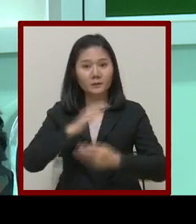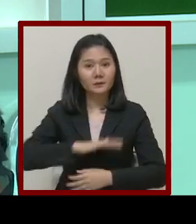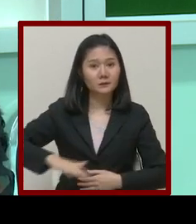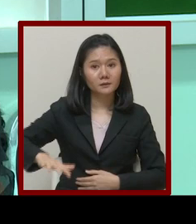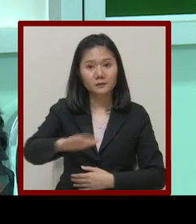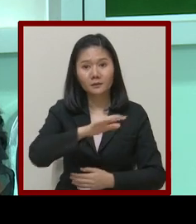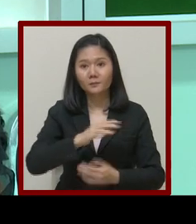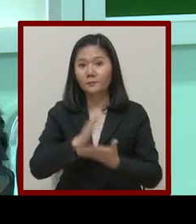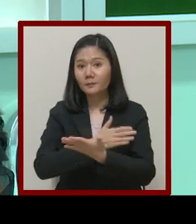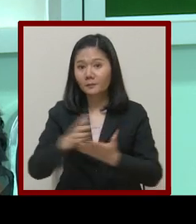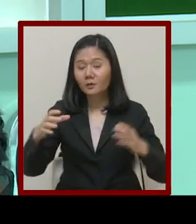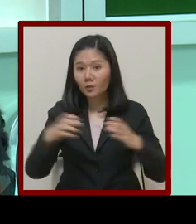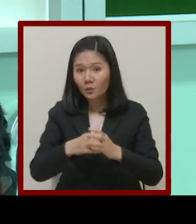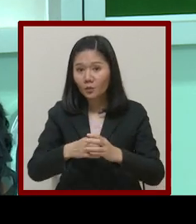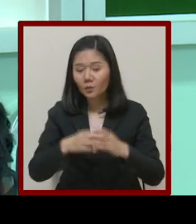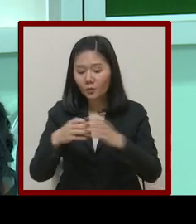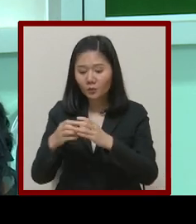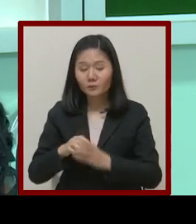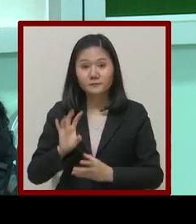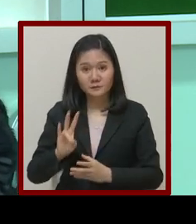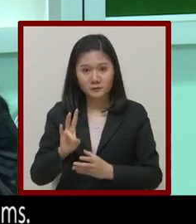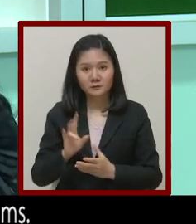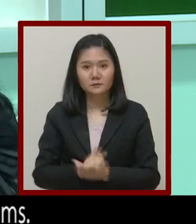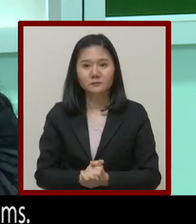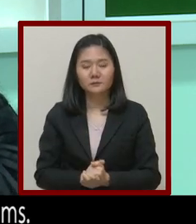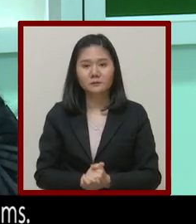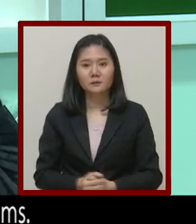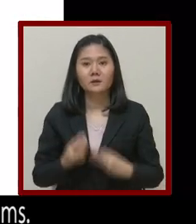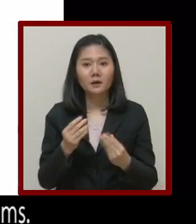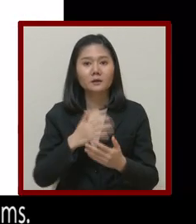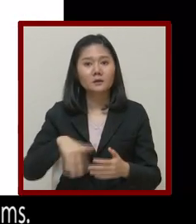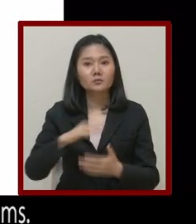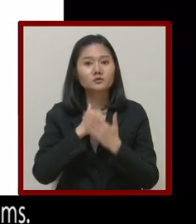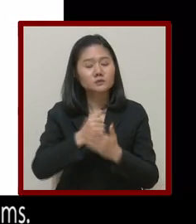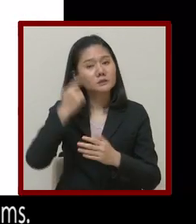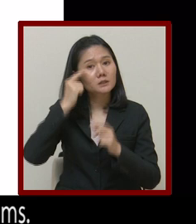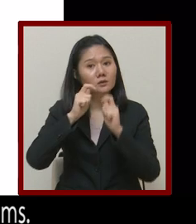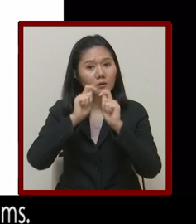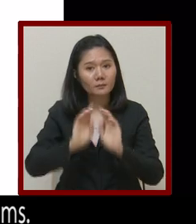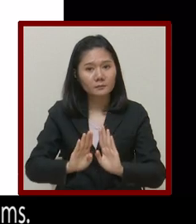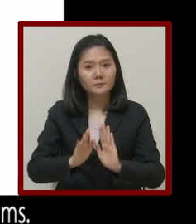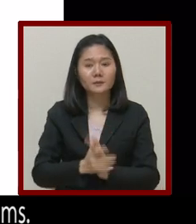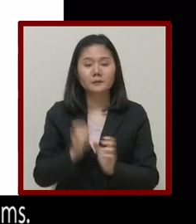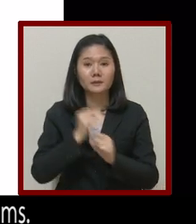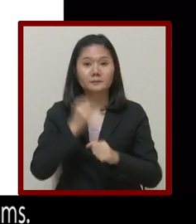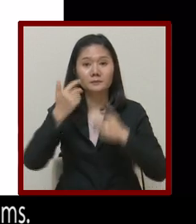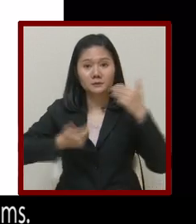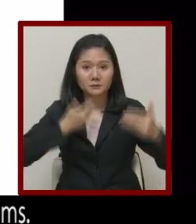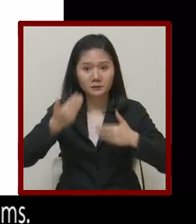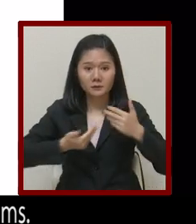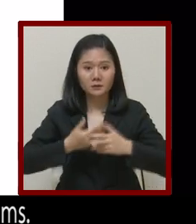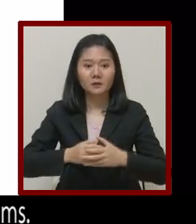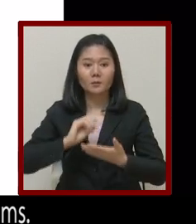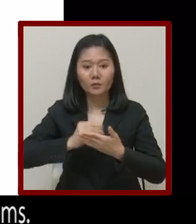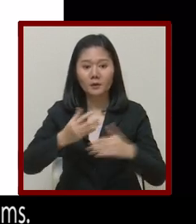ราได้แบ่งกลุ่มเป็น7กลุ่มเท่าๆกันเพื่อที่จะช่วยกันคิดออกแบบกิจกรรมของ